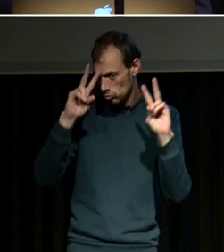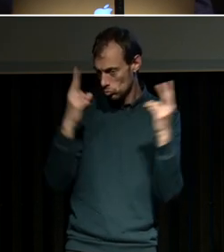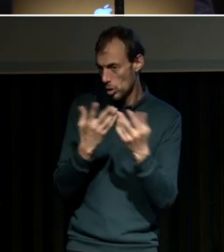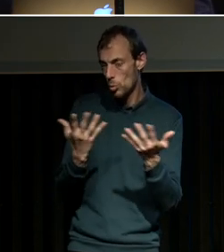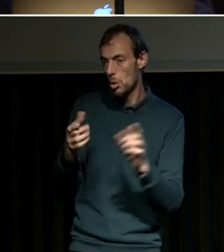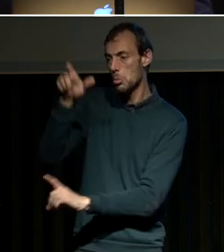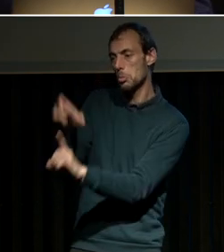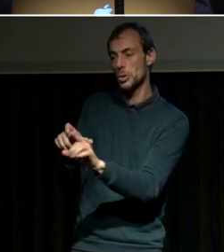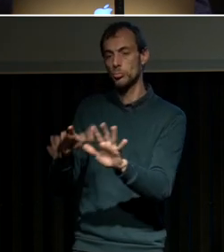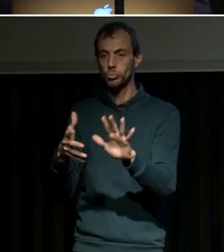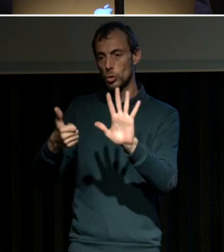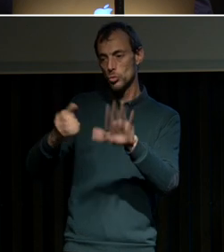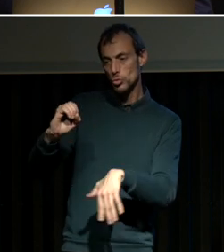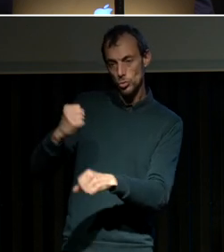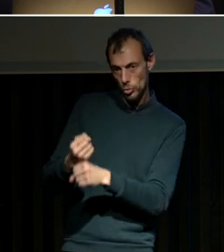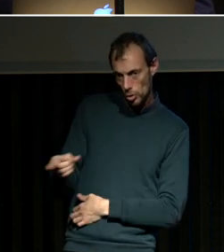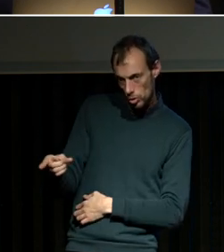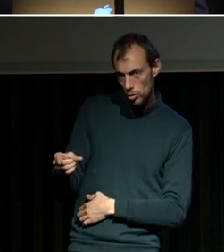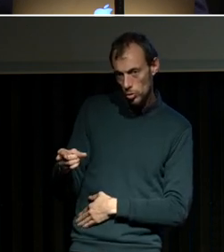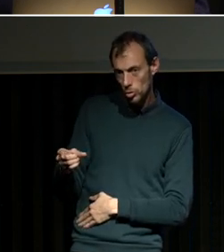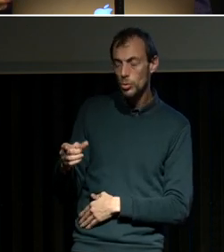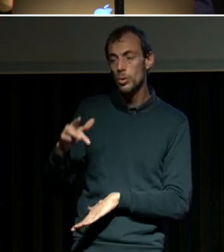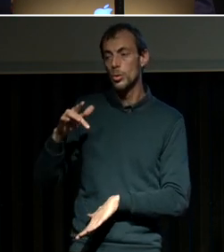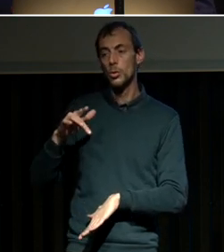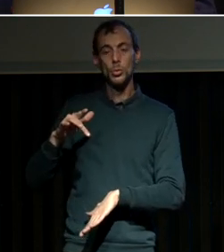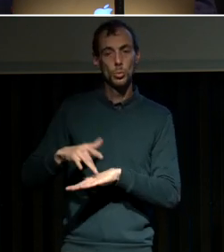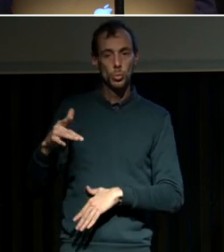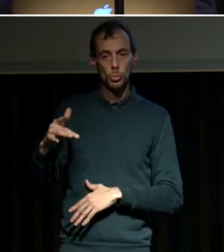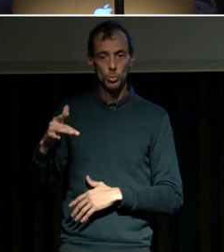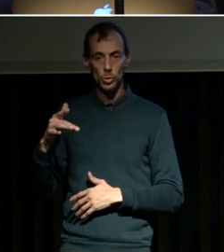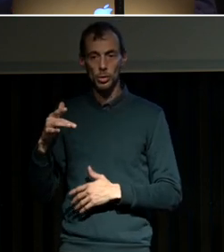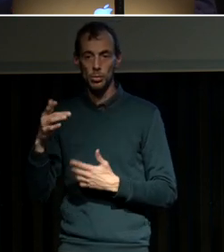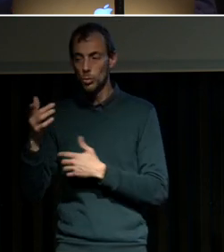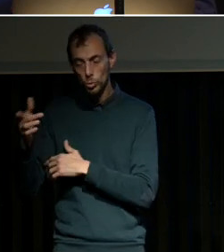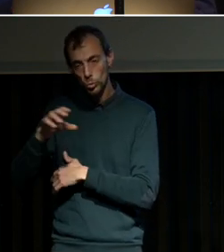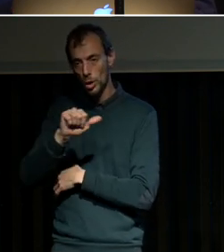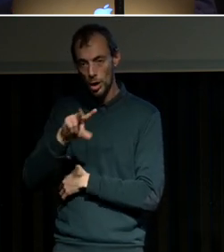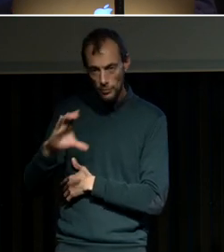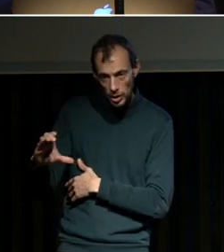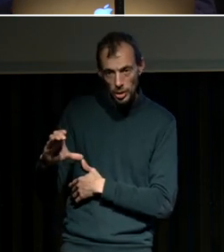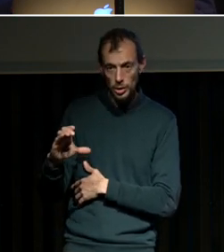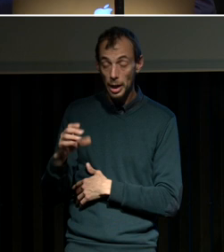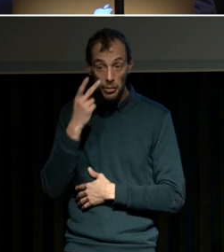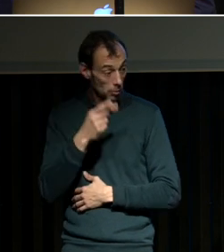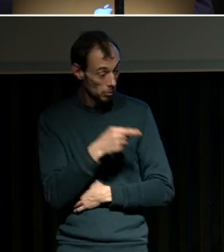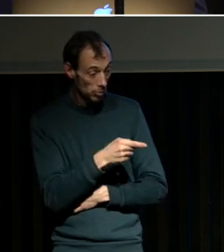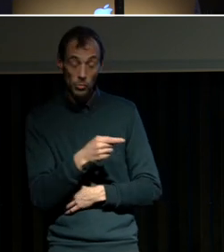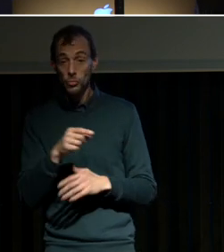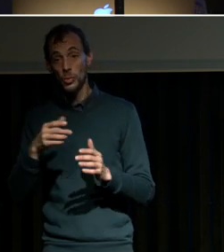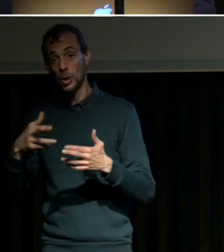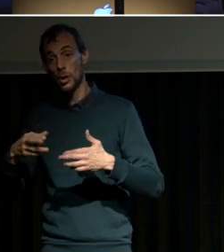d'années, qui va faire un AVC dans 60% des cas. Et vous voyez, la traumatologie routière, c'est moins de 15% des